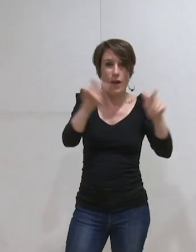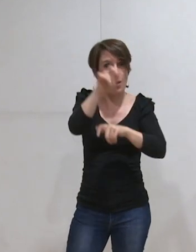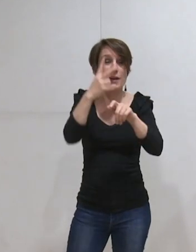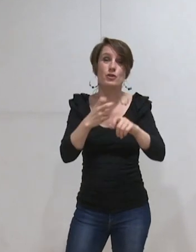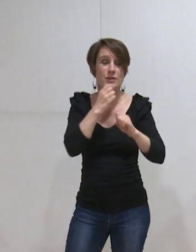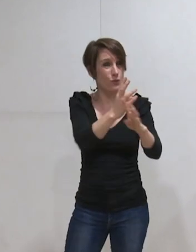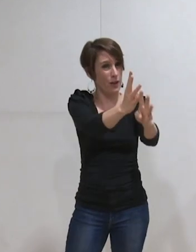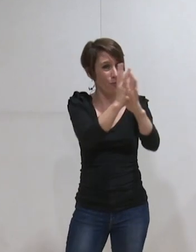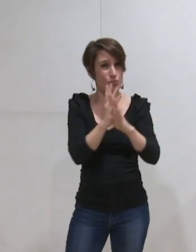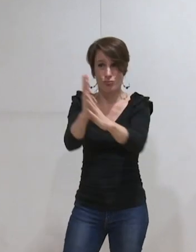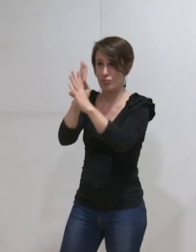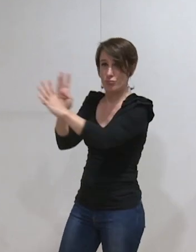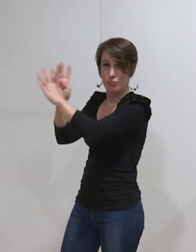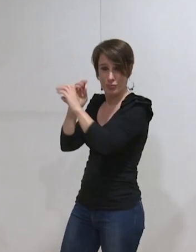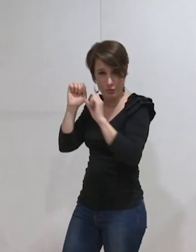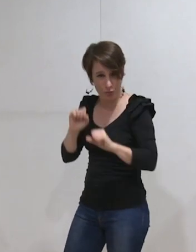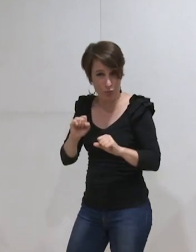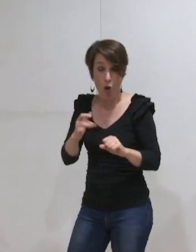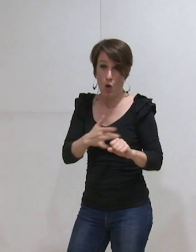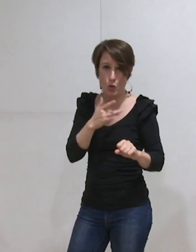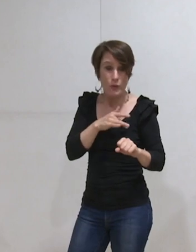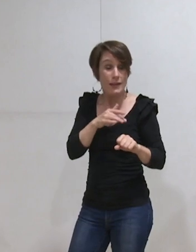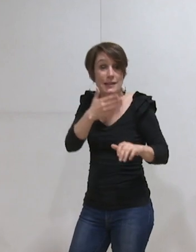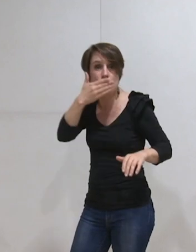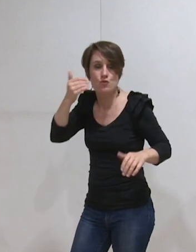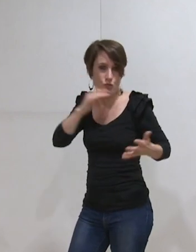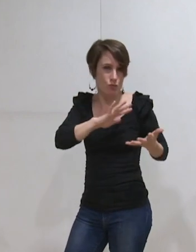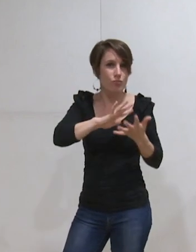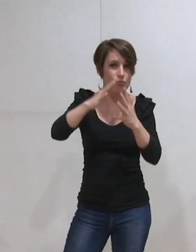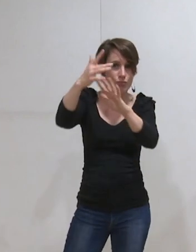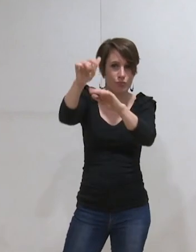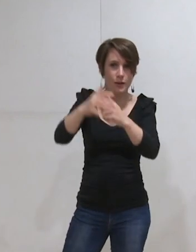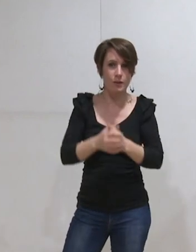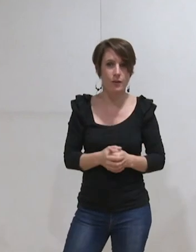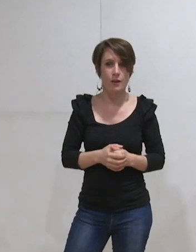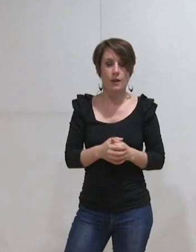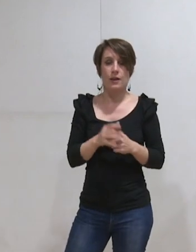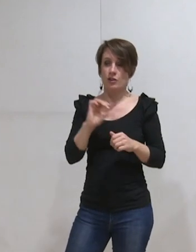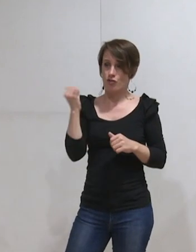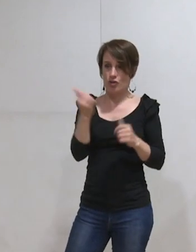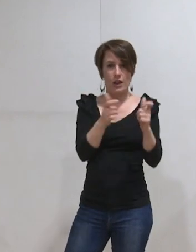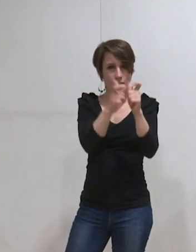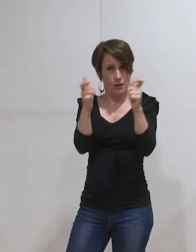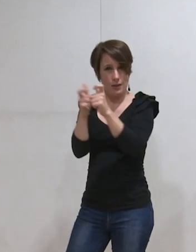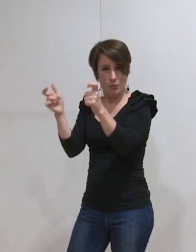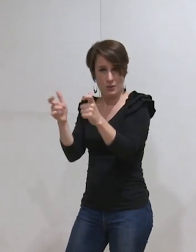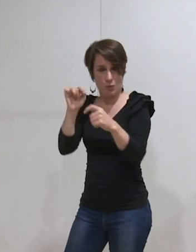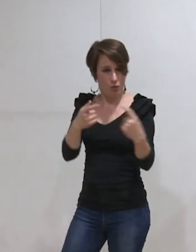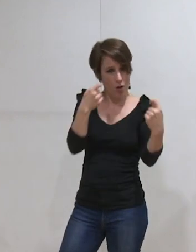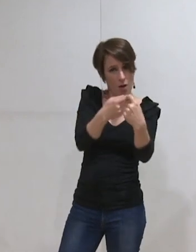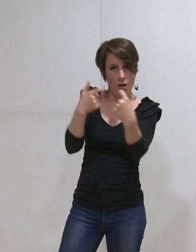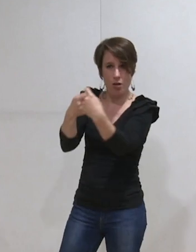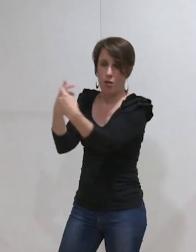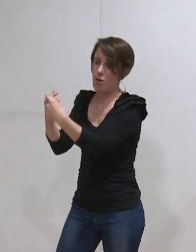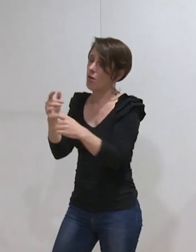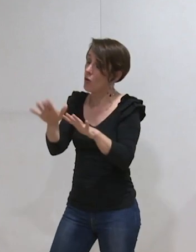utiliser davantage et mieux d'autre part adapter les modes de gestion aux spécificités de chacun des équipements concernés et cesser de gaspiller